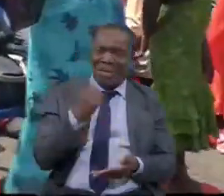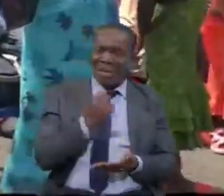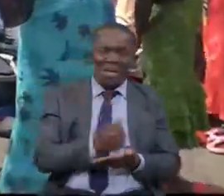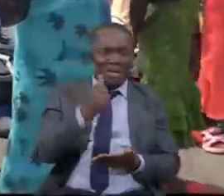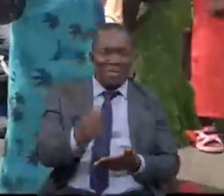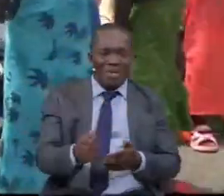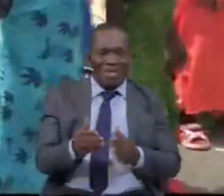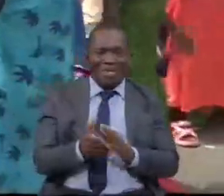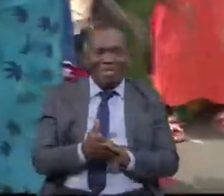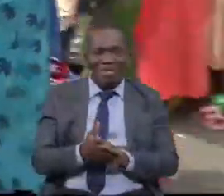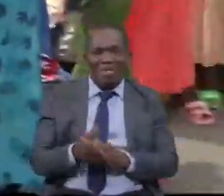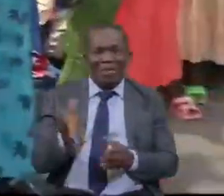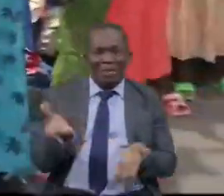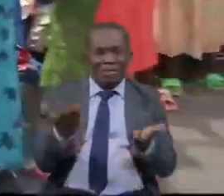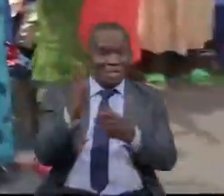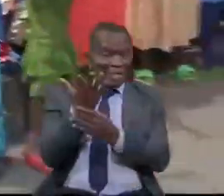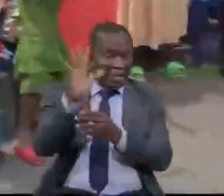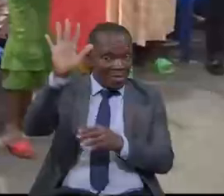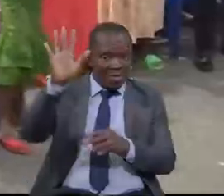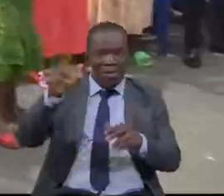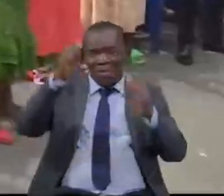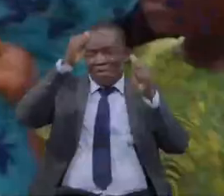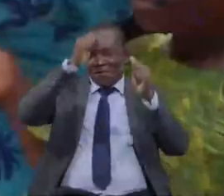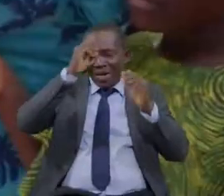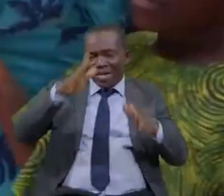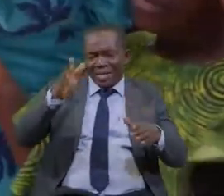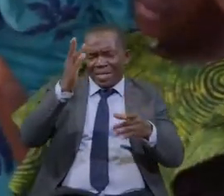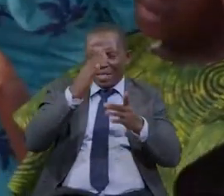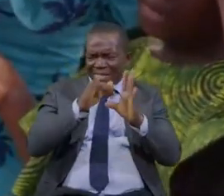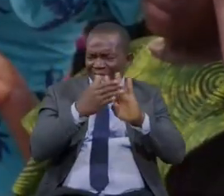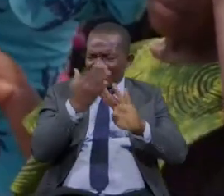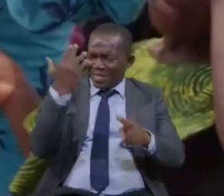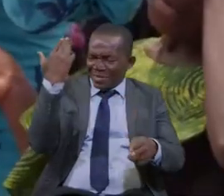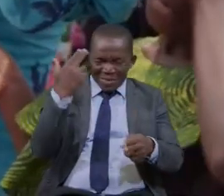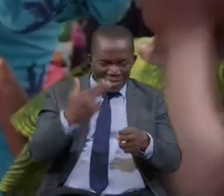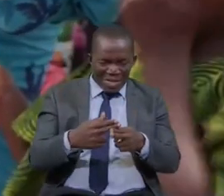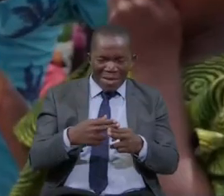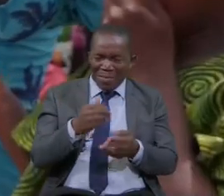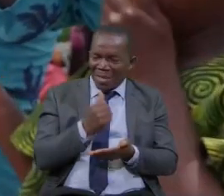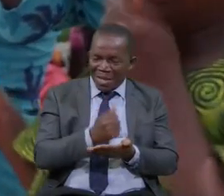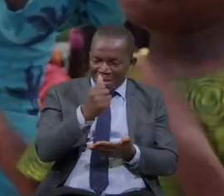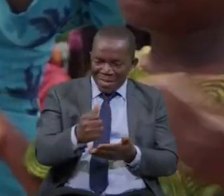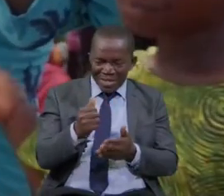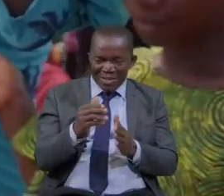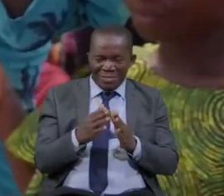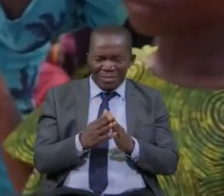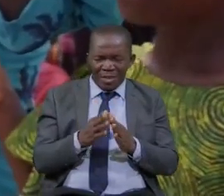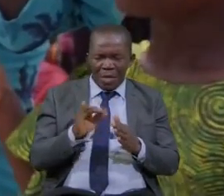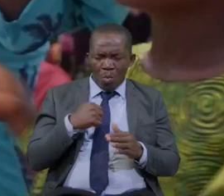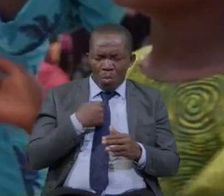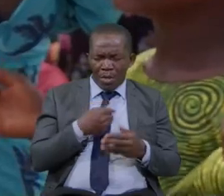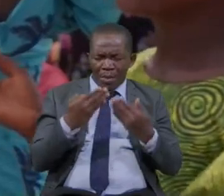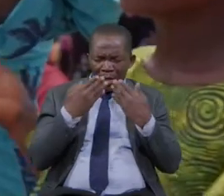ses mains, Père, au nom de Jésus. Nous te remercions pour ce que tu as